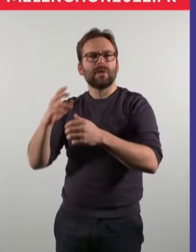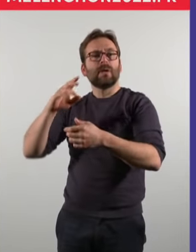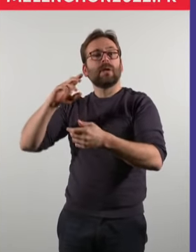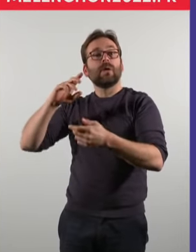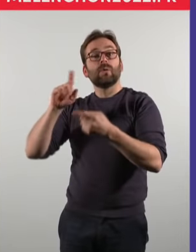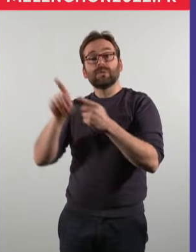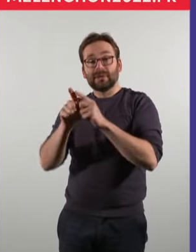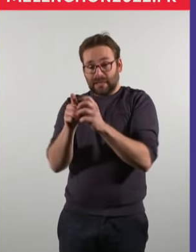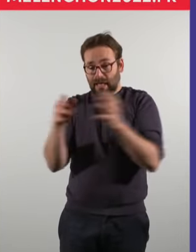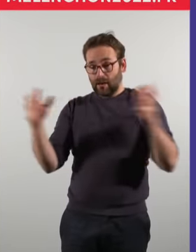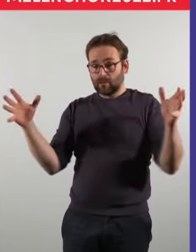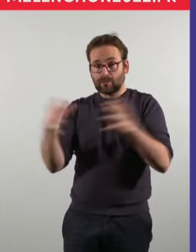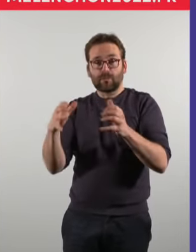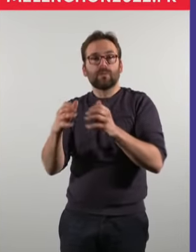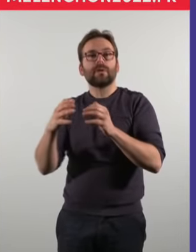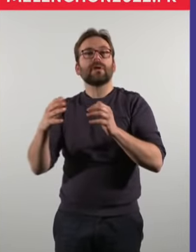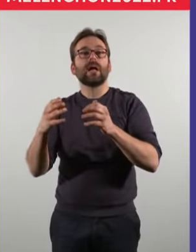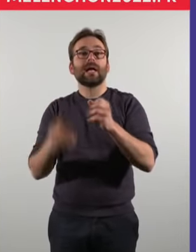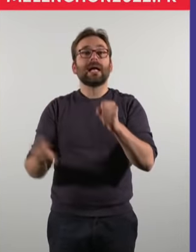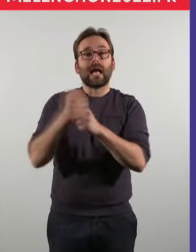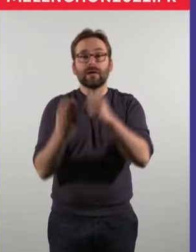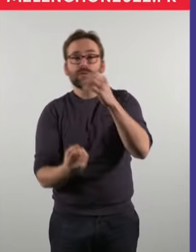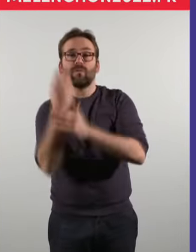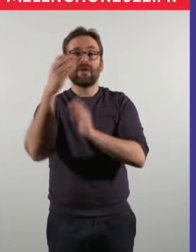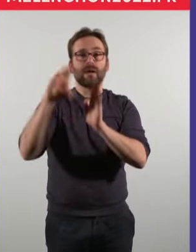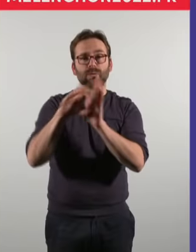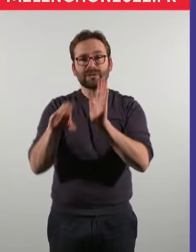constituante qui ont marqué les dernières années au Chili.